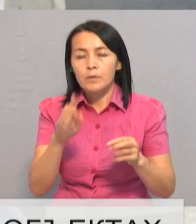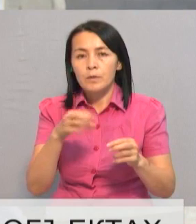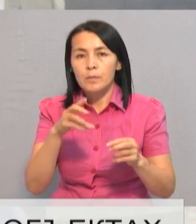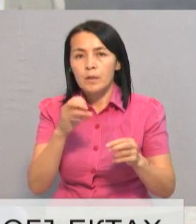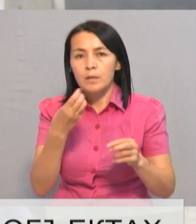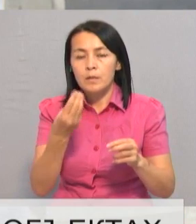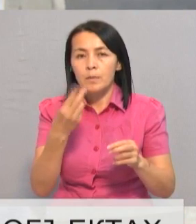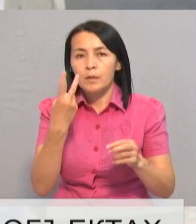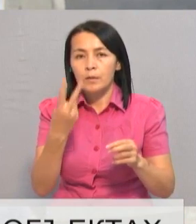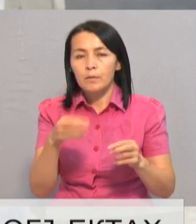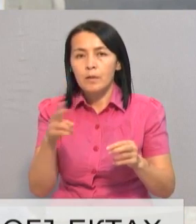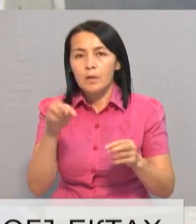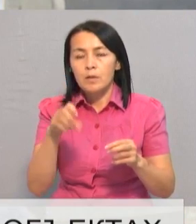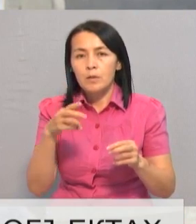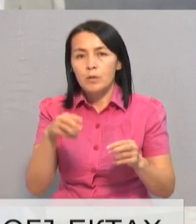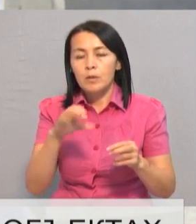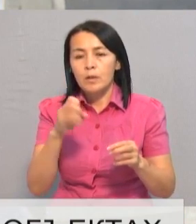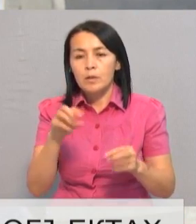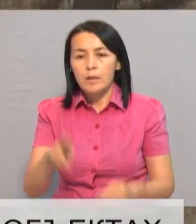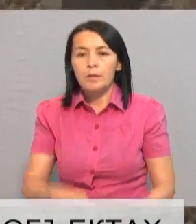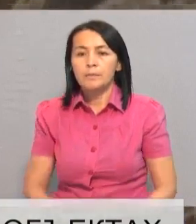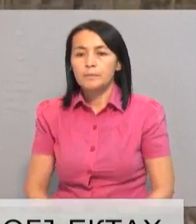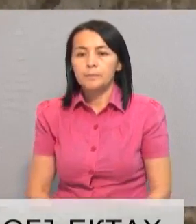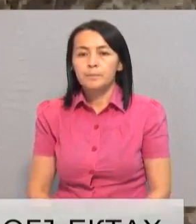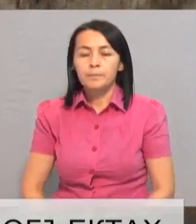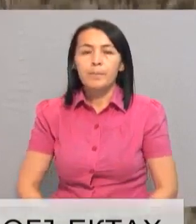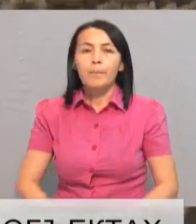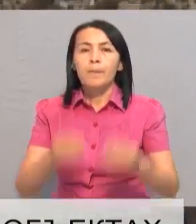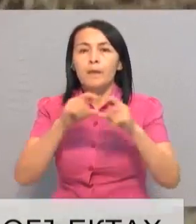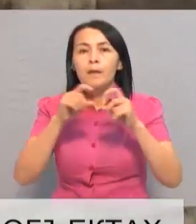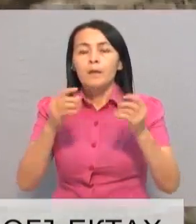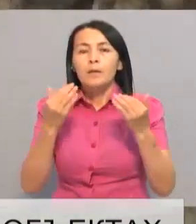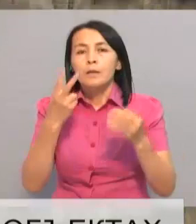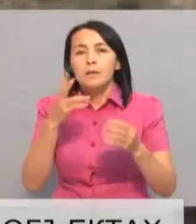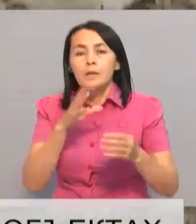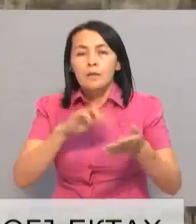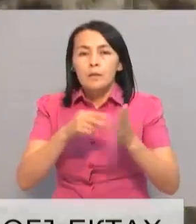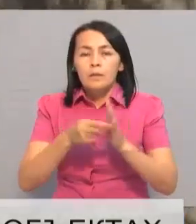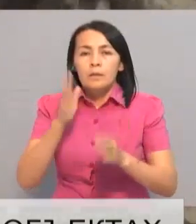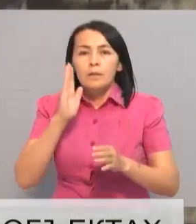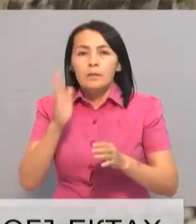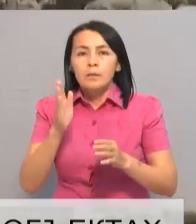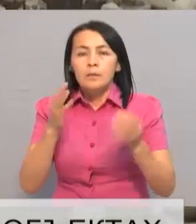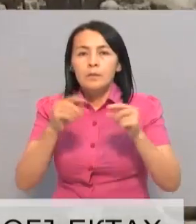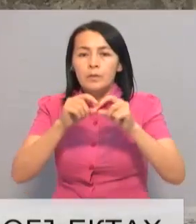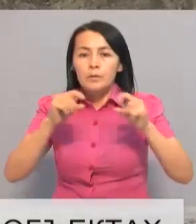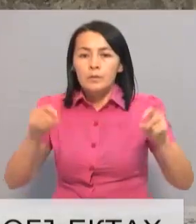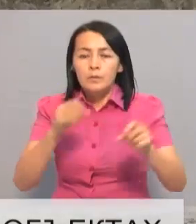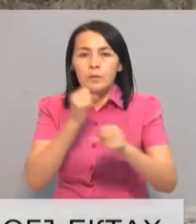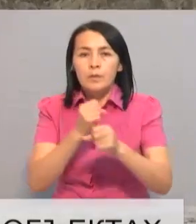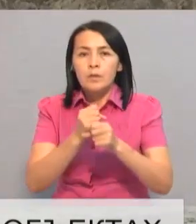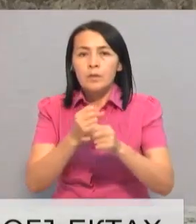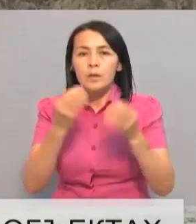Мирас, Шапагат-2, Достык, Туран, Ак-Жайык. На объекте «Мираж-Абагат-2» по плану будет проложен трубопровод